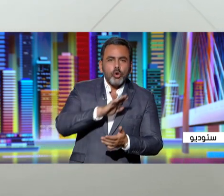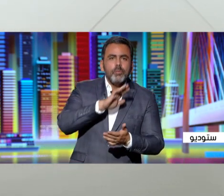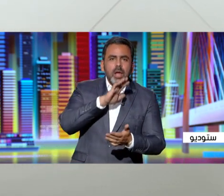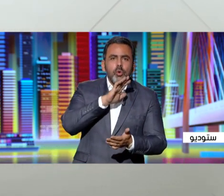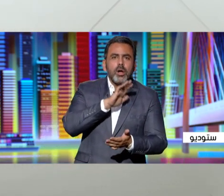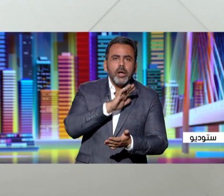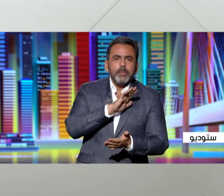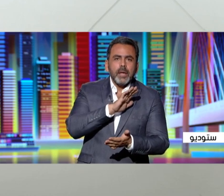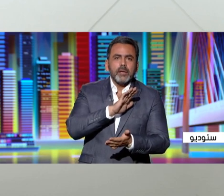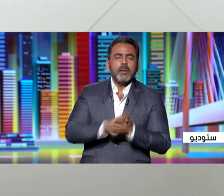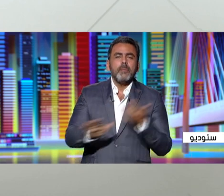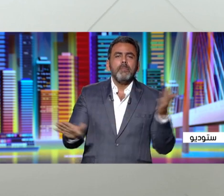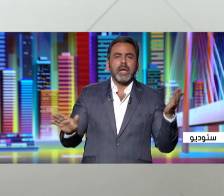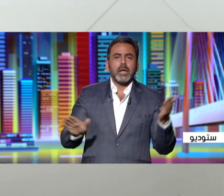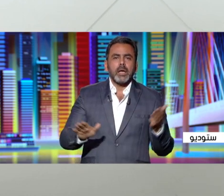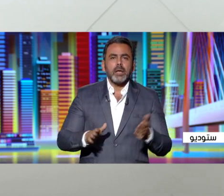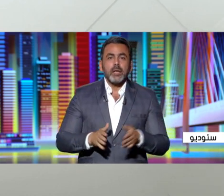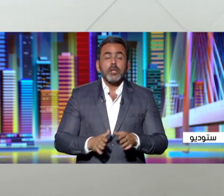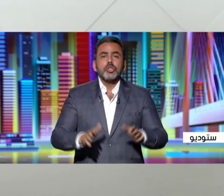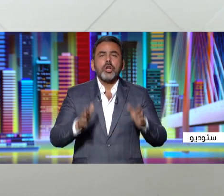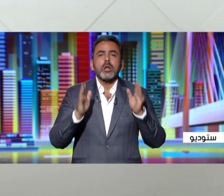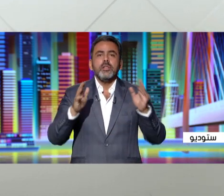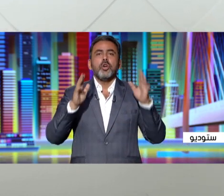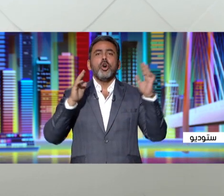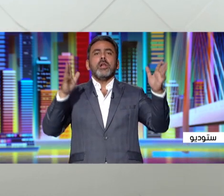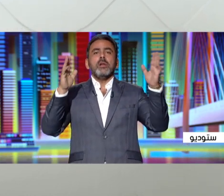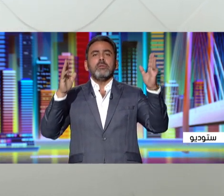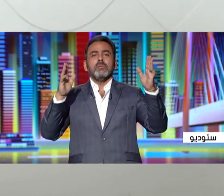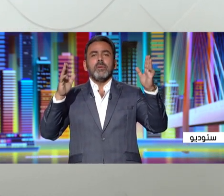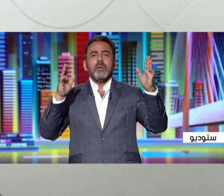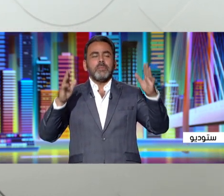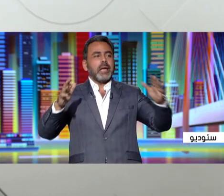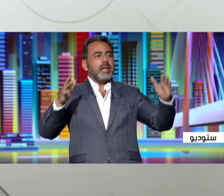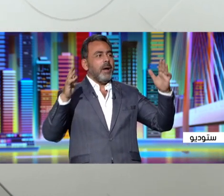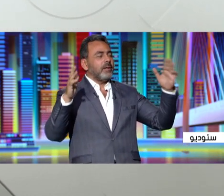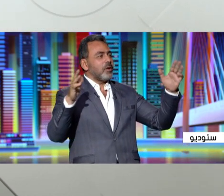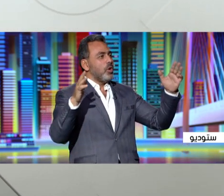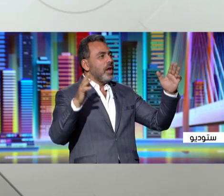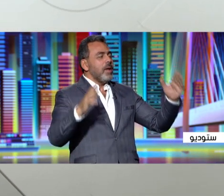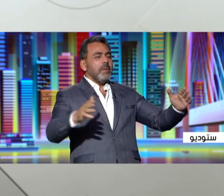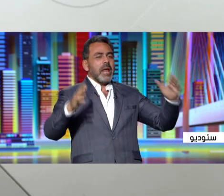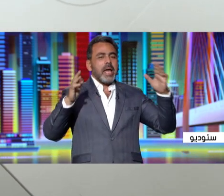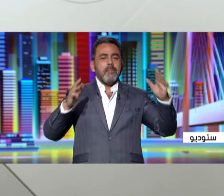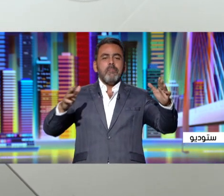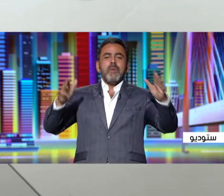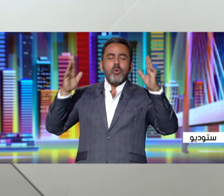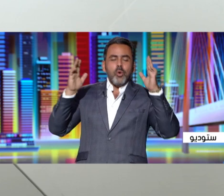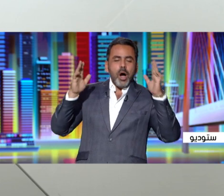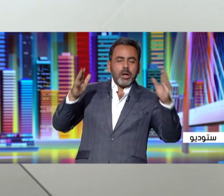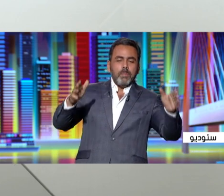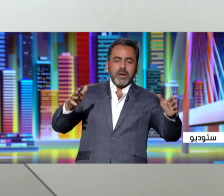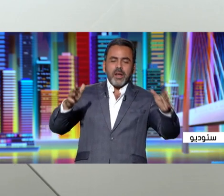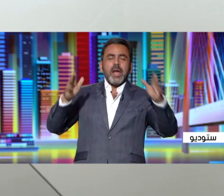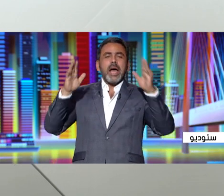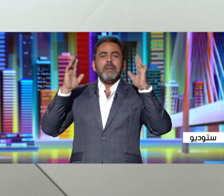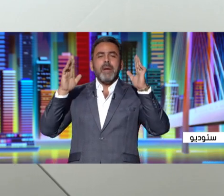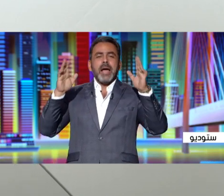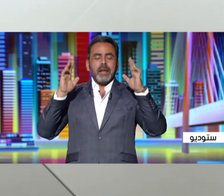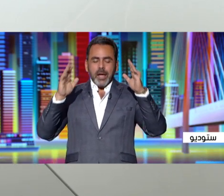ولم تقم له قائمه بخ شارلي ديجول تكلم على رجل من اهم